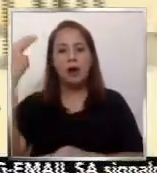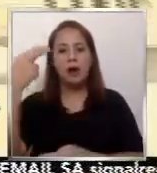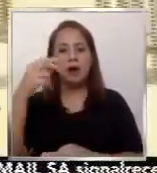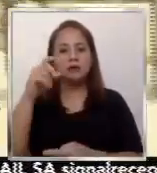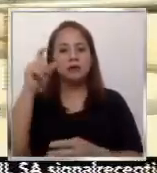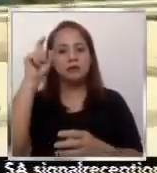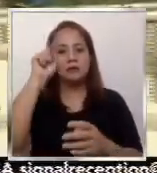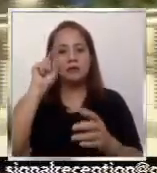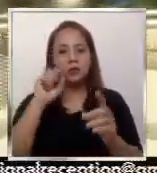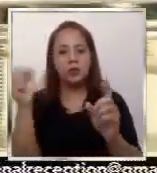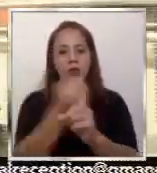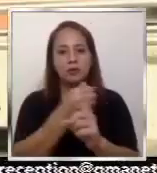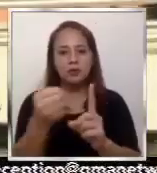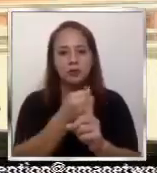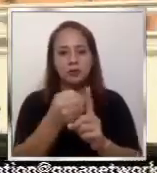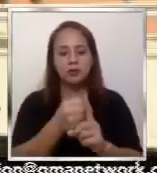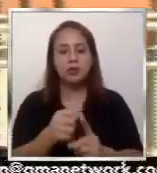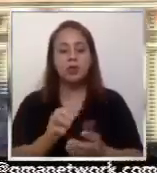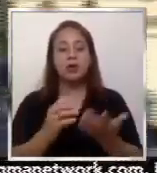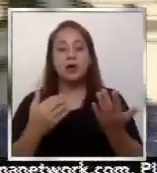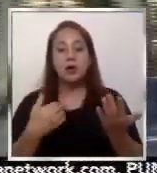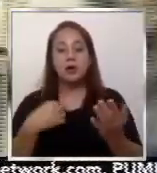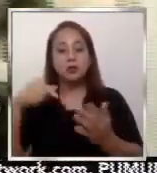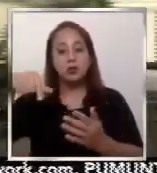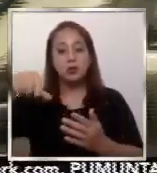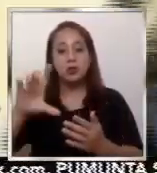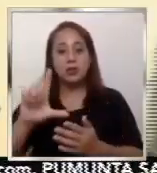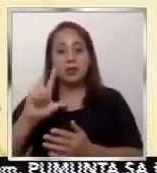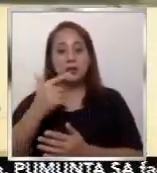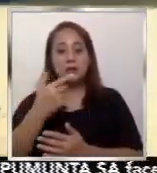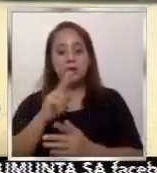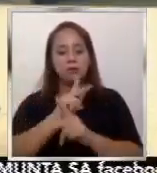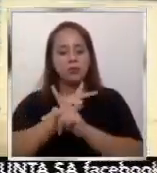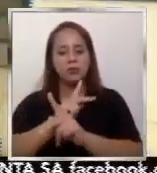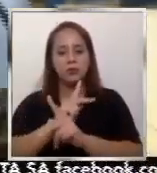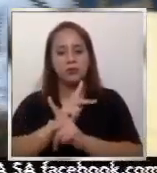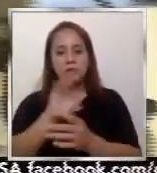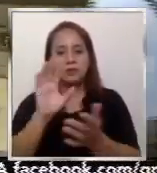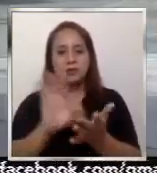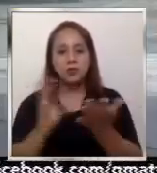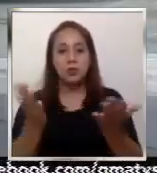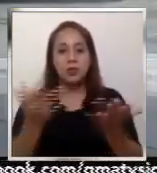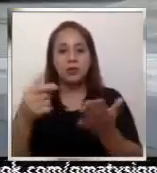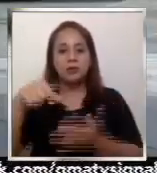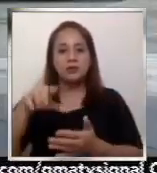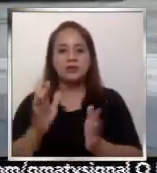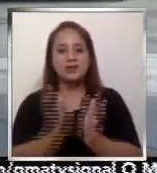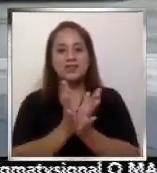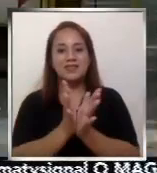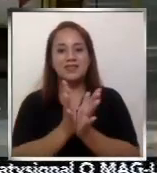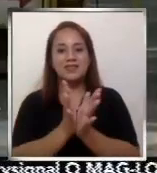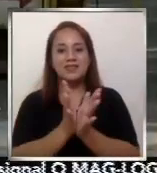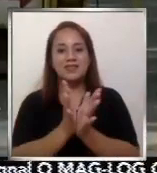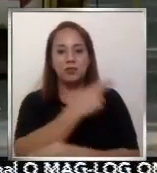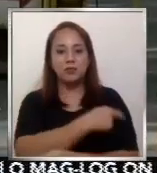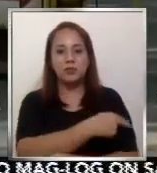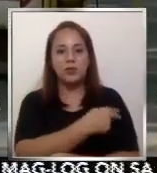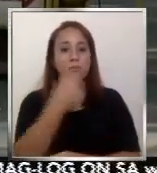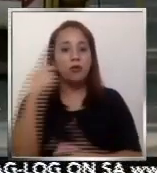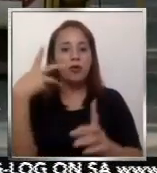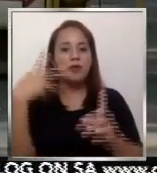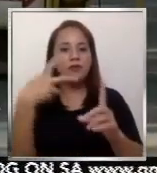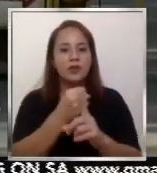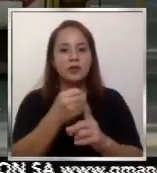Binuksan ng local government ang Quezon City Protection Center sa loob ng Quezon City General Hospital para sa mga biktima ng violence at